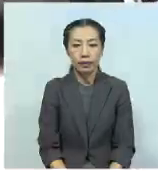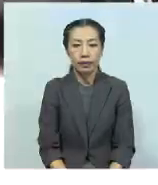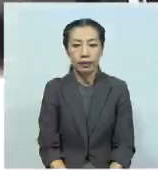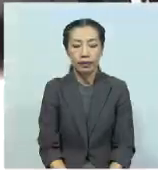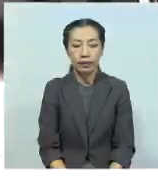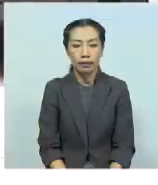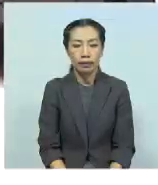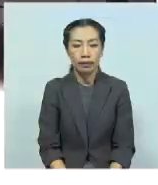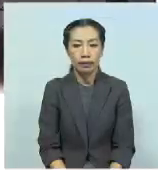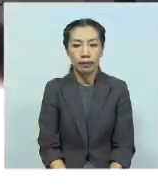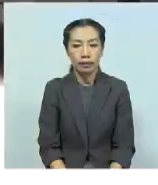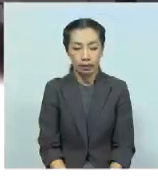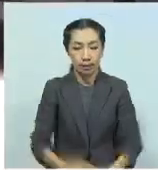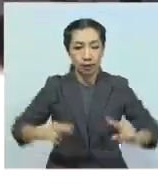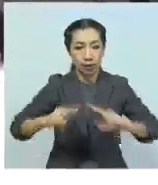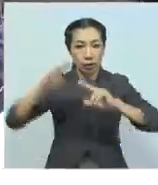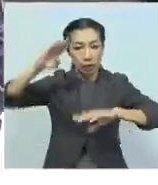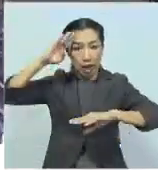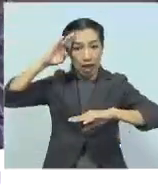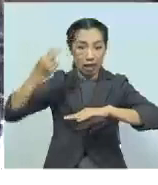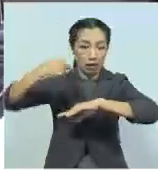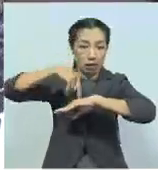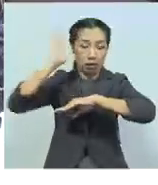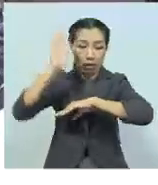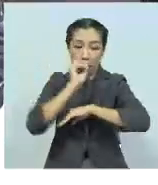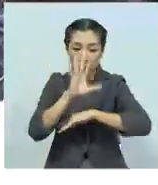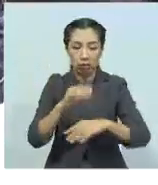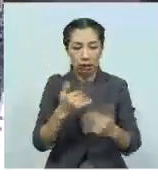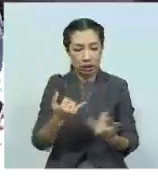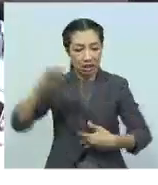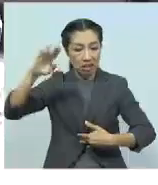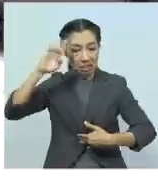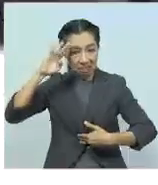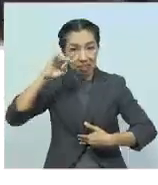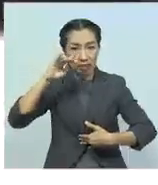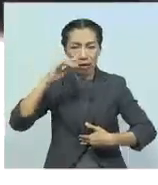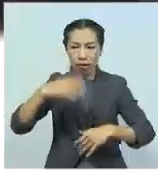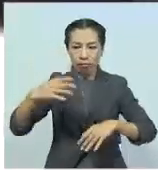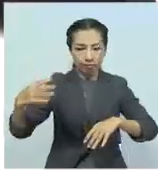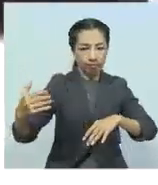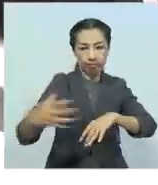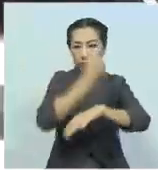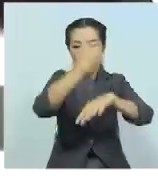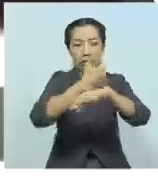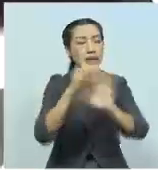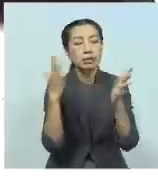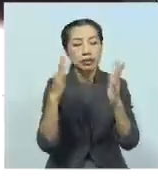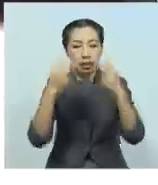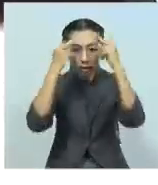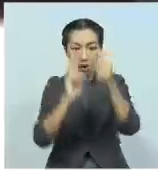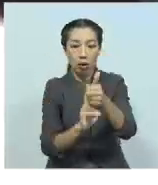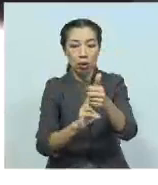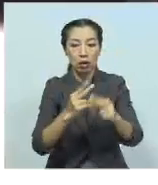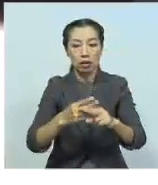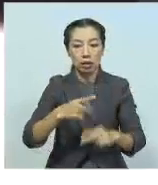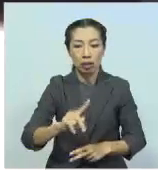ยพลโทคงชีพตันตราวานิชโฆษกกระทรวงกลาโหมยืนยันนะครับว่าทหารไม่ทำรัฐประหารซ้อนแน่นอนและขณะนี้พลเอกประวิตรวงษ์สุวรรณรองน